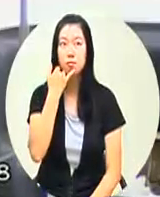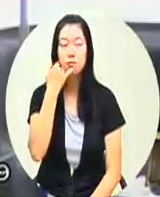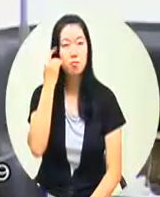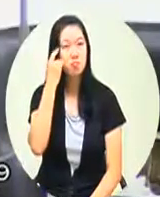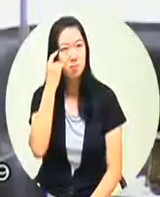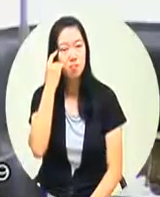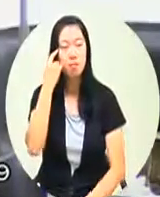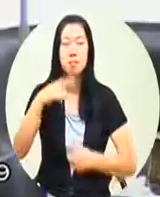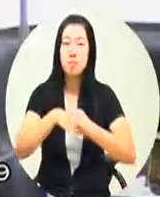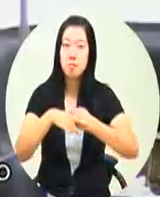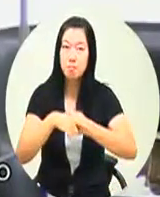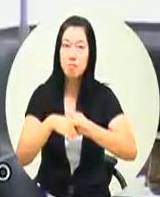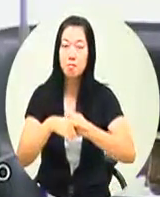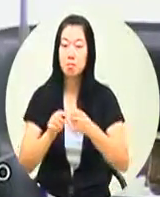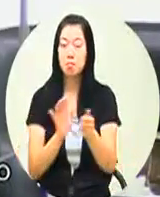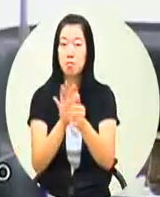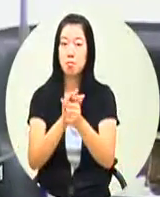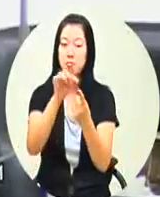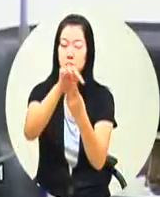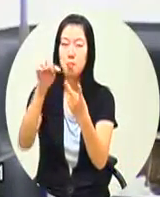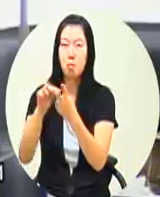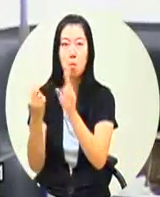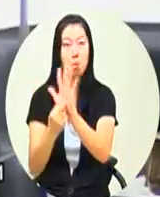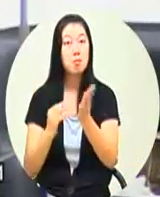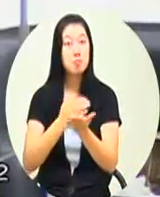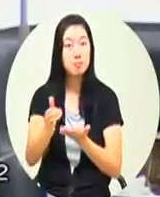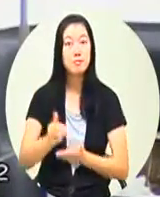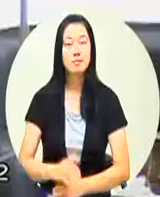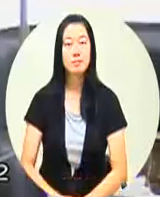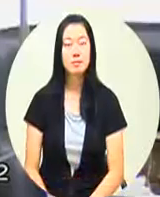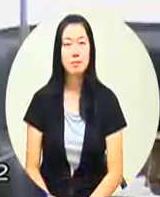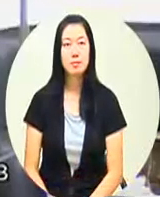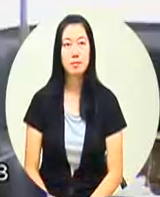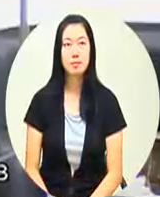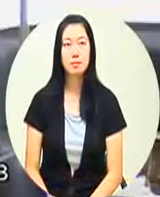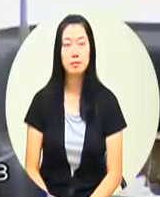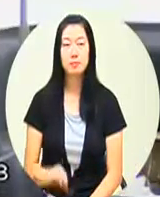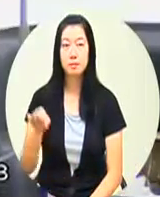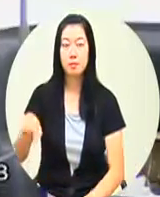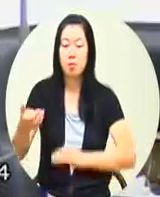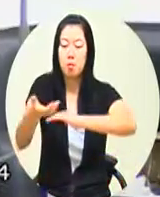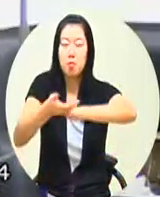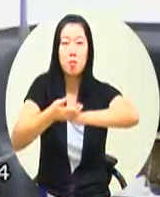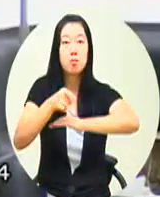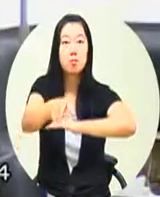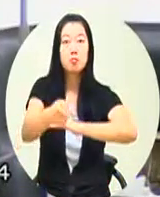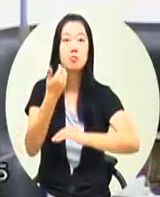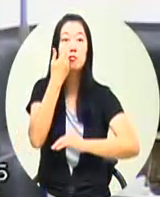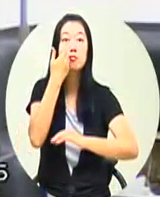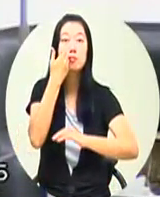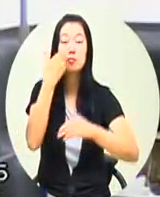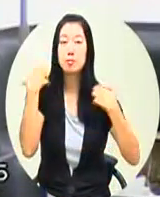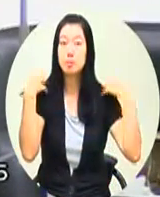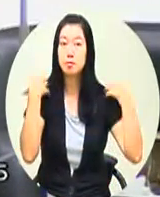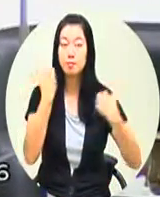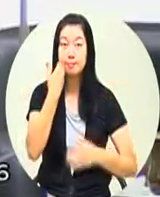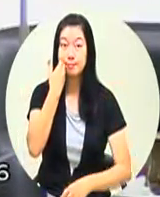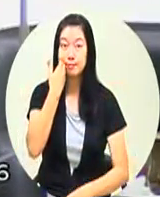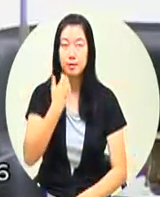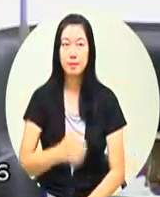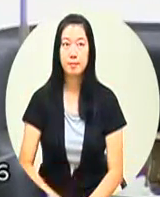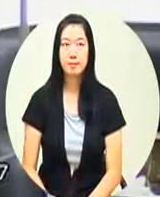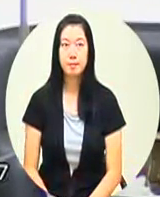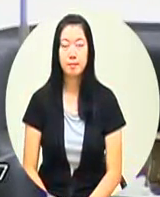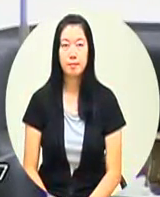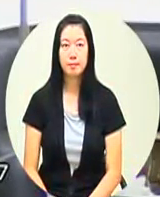重新去改善，把这两个问题解决啊。 好。 好，哦，然后那个码头是算你管的还是？ 不是， 那个是算养工